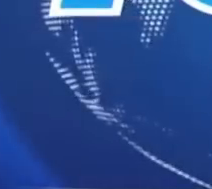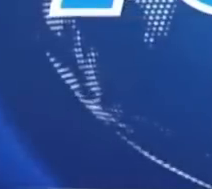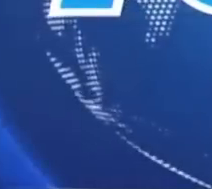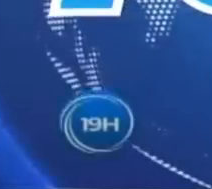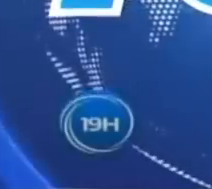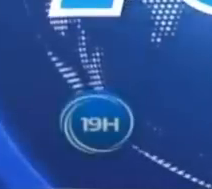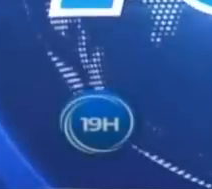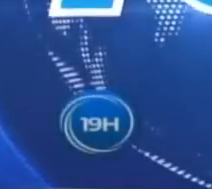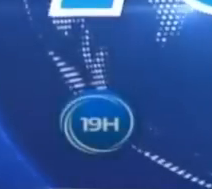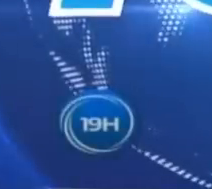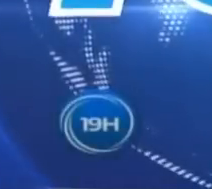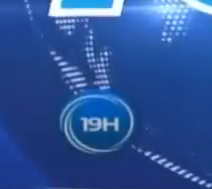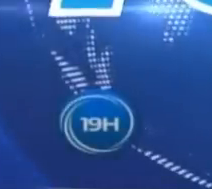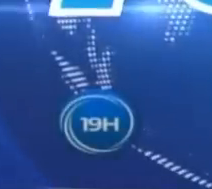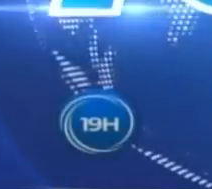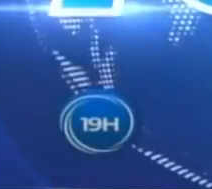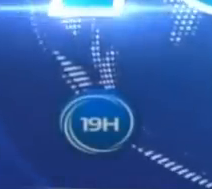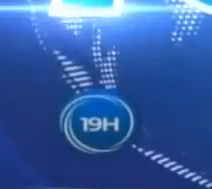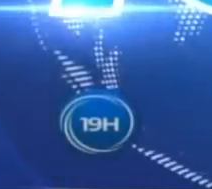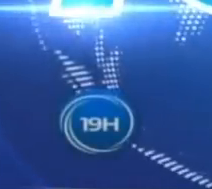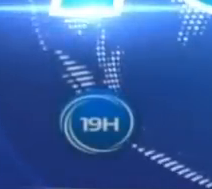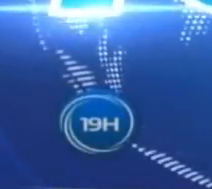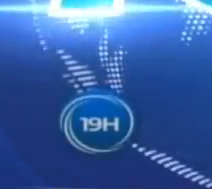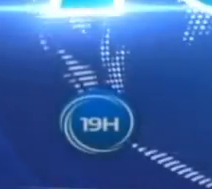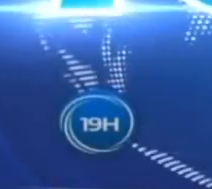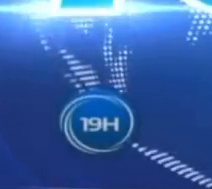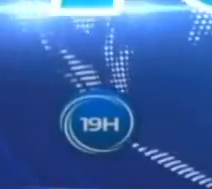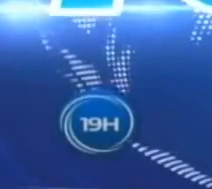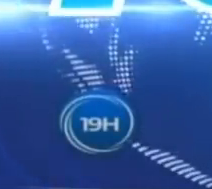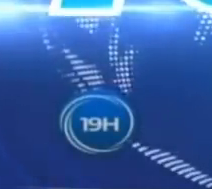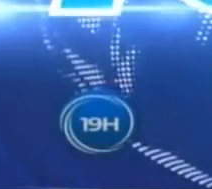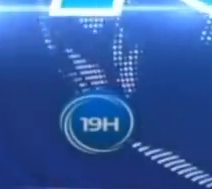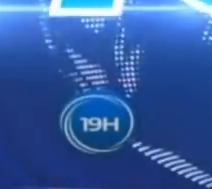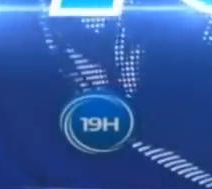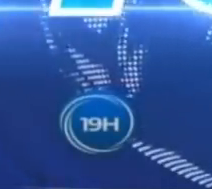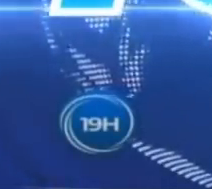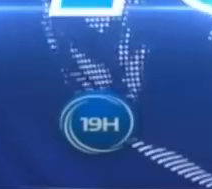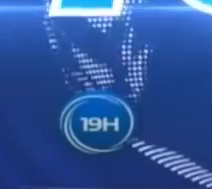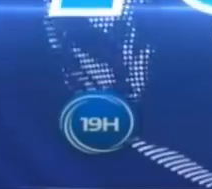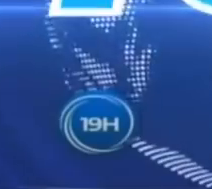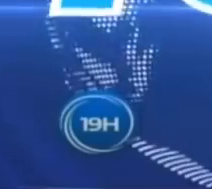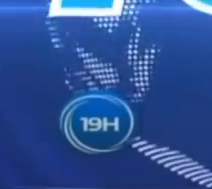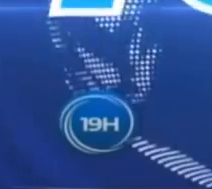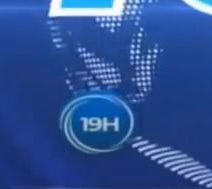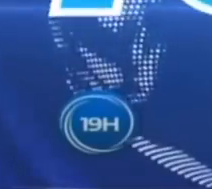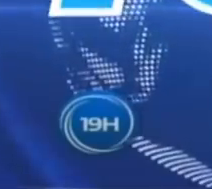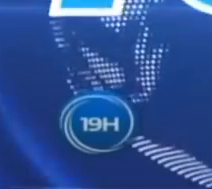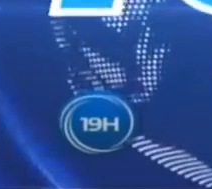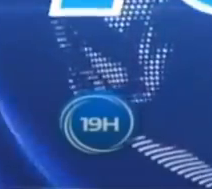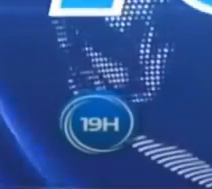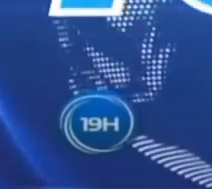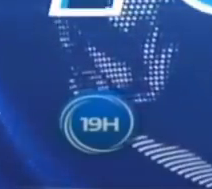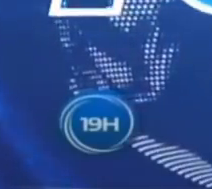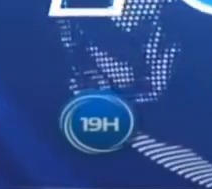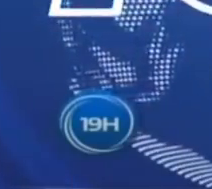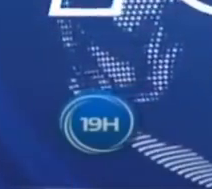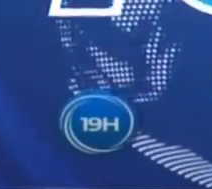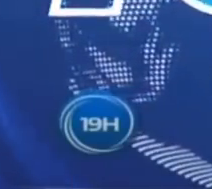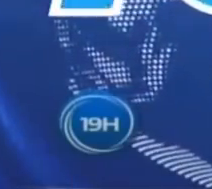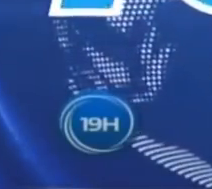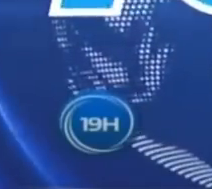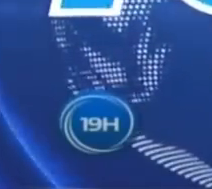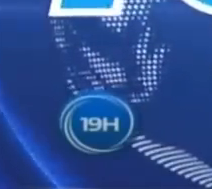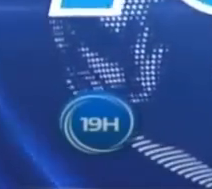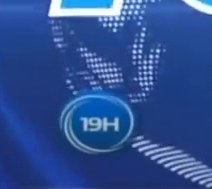dans le Haut-Katanga par le ministre de l'Enseignement primaire, secondaire et technique, Tony Mwabakazadi. Ces tests concernent les élèves de la 8e qui